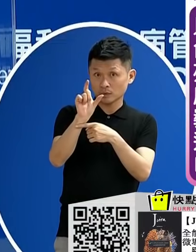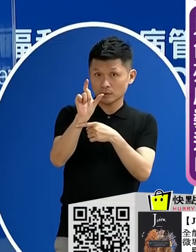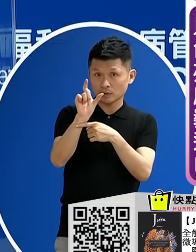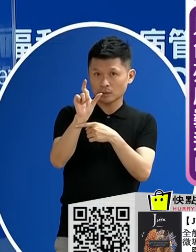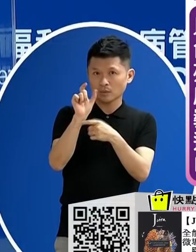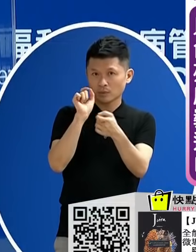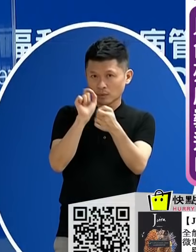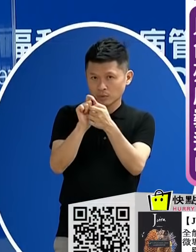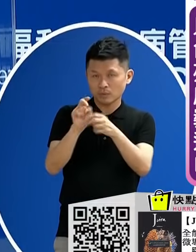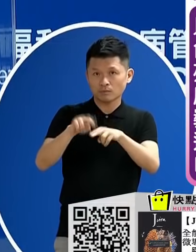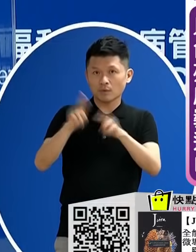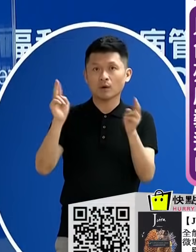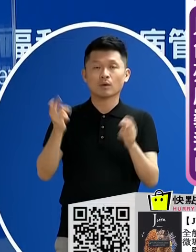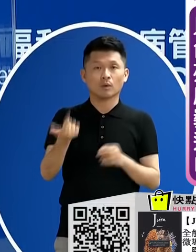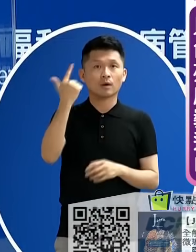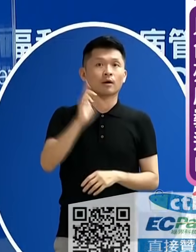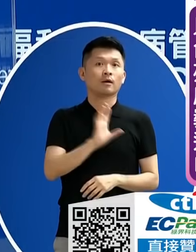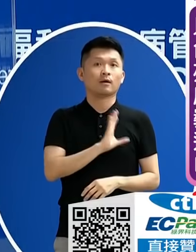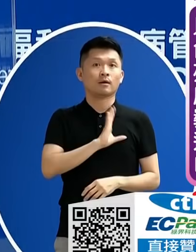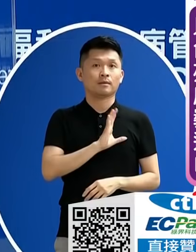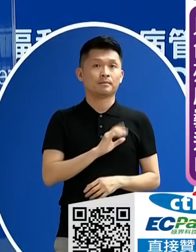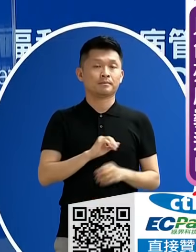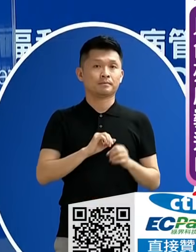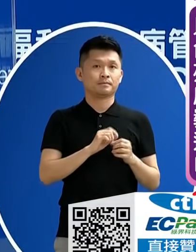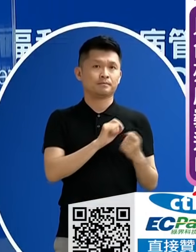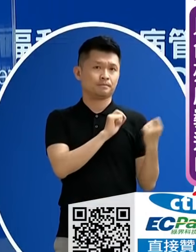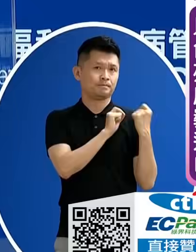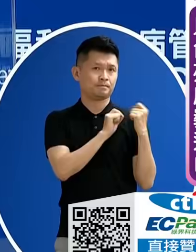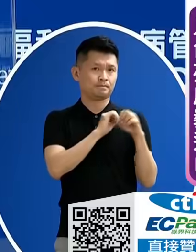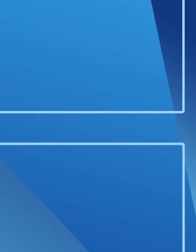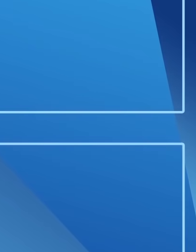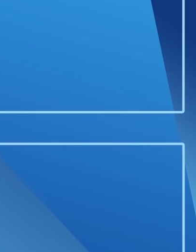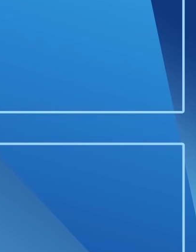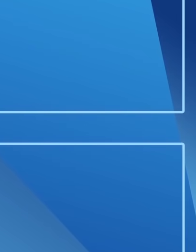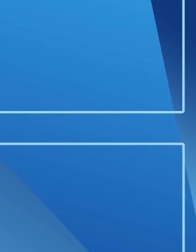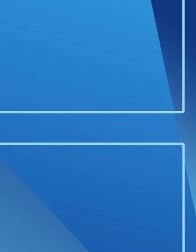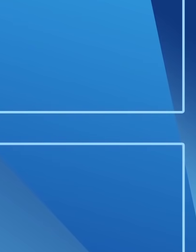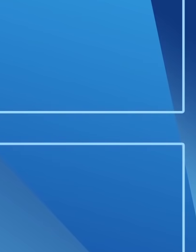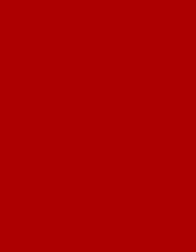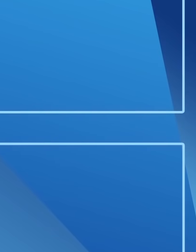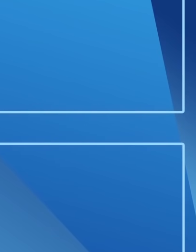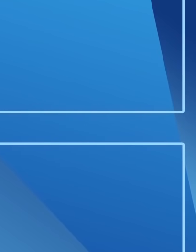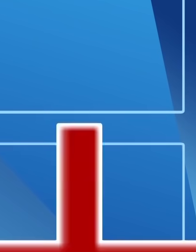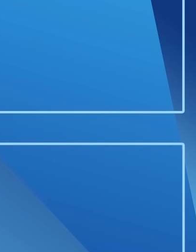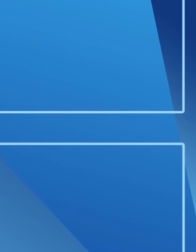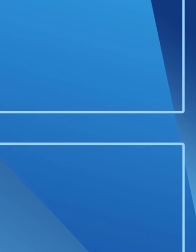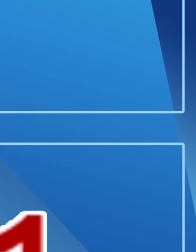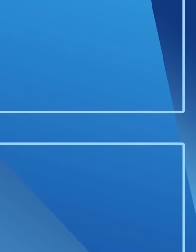好，八大行业的从业人员在今天走上街头，希望可以尽速开放八大行业复业。对此，指挥官陈时中他表示，施打疫苗覆盖率如果没有达到60%，那么就不会开放。 这八大这本身，如果施打疫苗的覆盖率没有到达一定的程度，我们大概也不会考虑。不过，应该也是要到达60%，我们会尽量的快了哈。那既然当然这一波的疫情，我们要特别的小心。